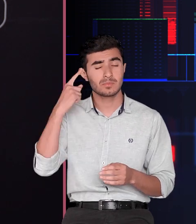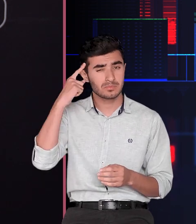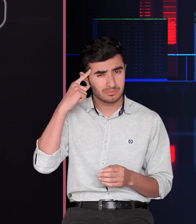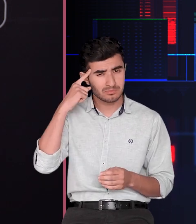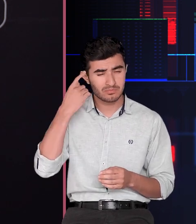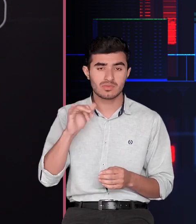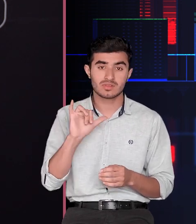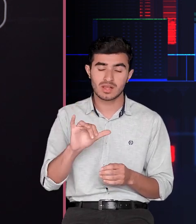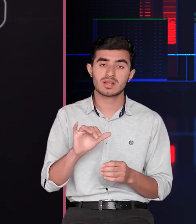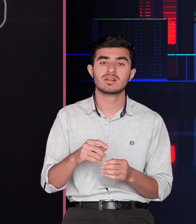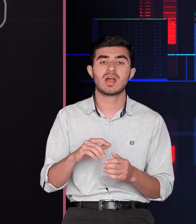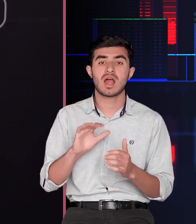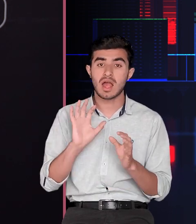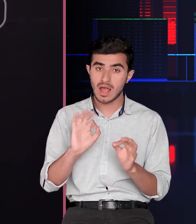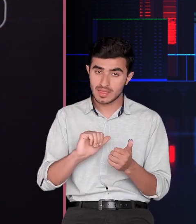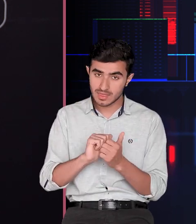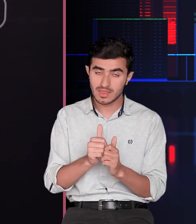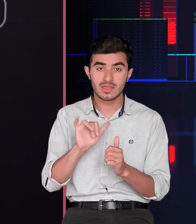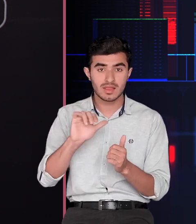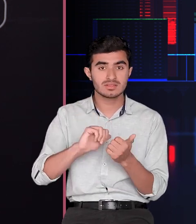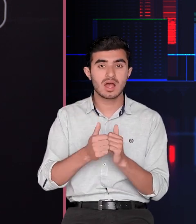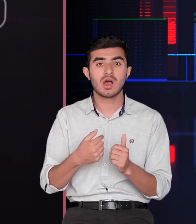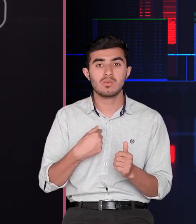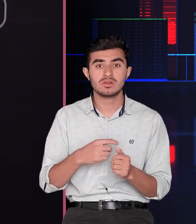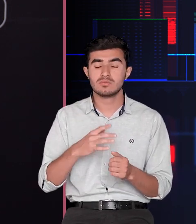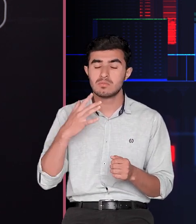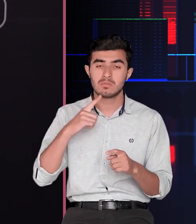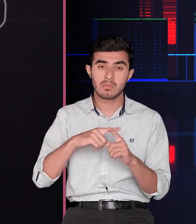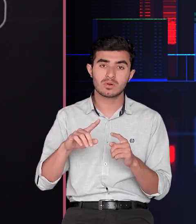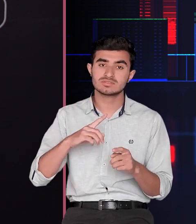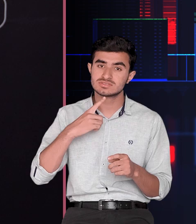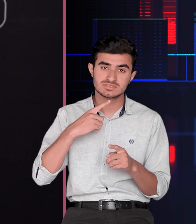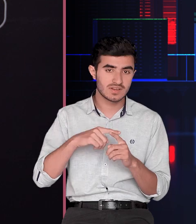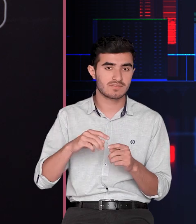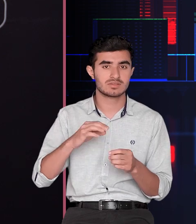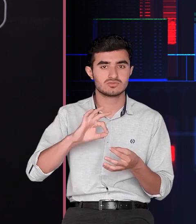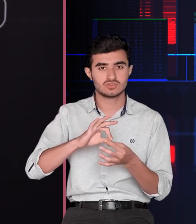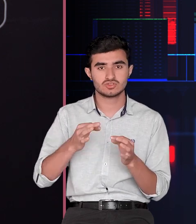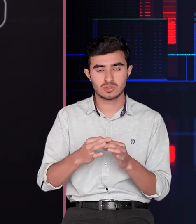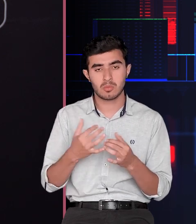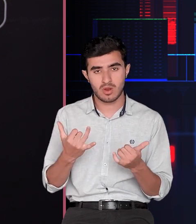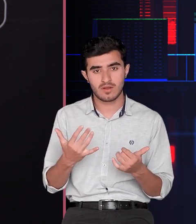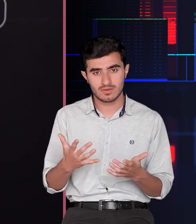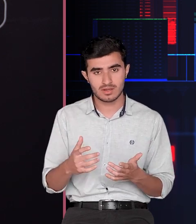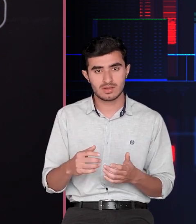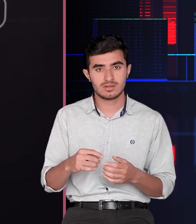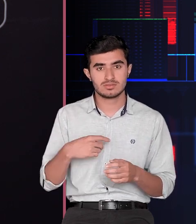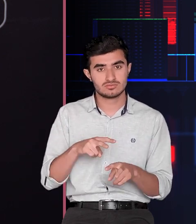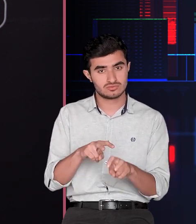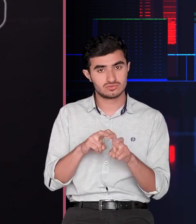ये फ्लरिश हो। और मैं समझता हूँ कि यही एक वे है कि हम इस एक